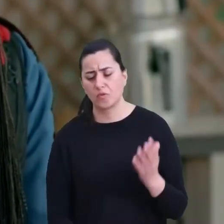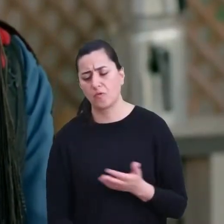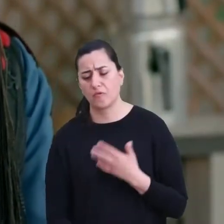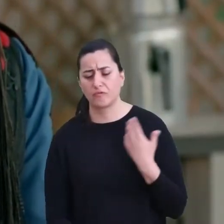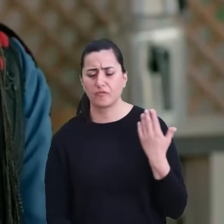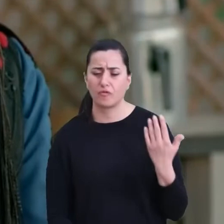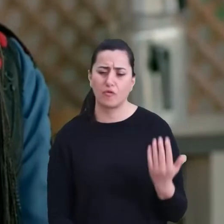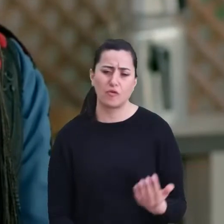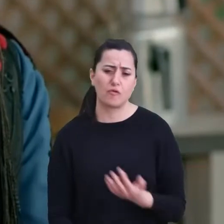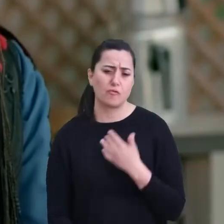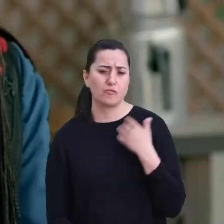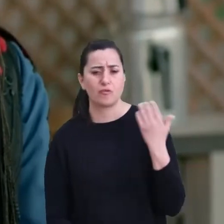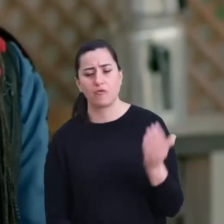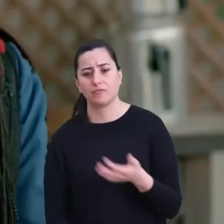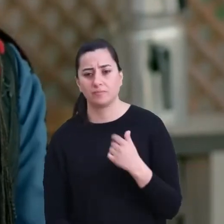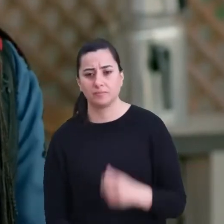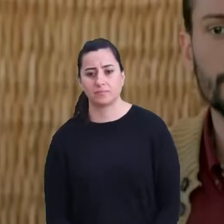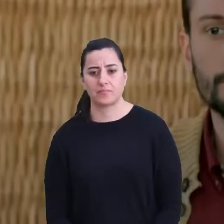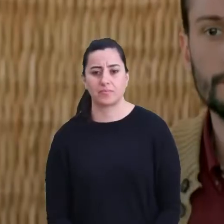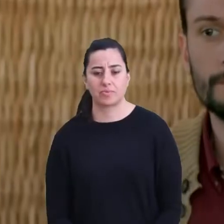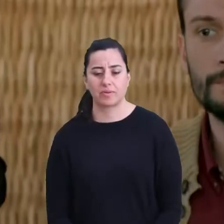Of, of.